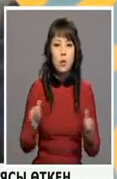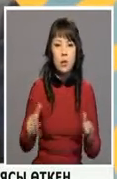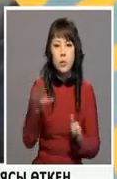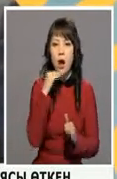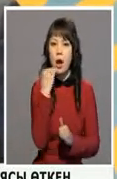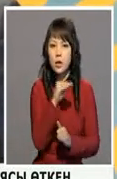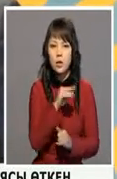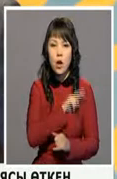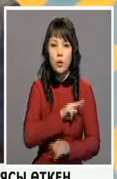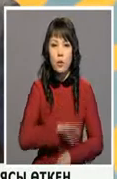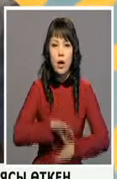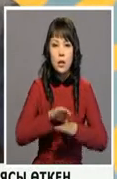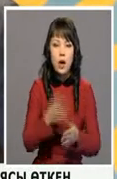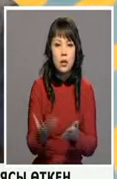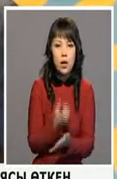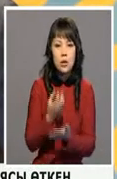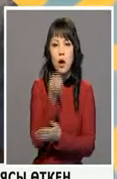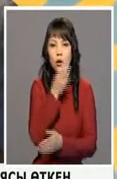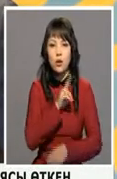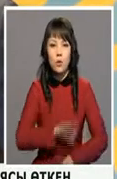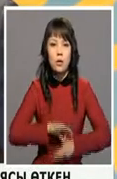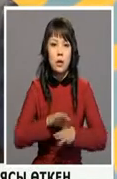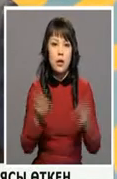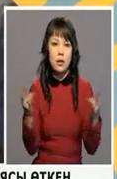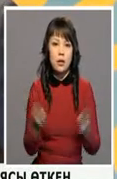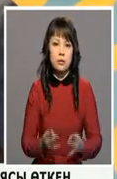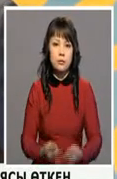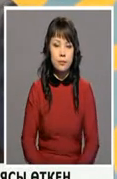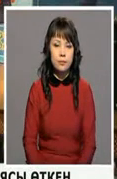сапалы, жүйелі, табысты жұмыс атқаруы тиіс.